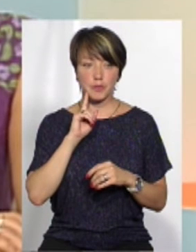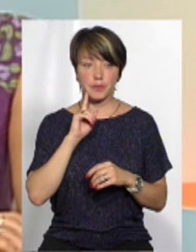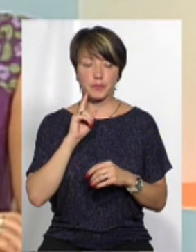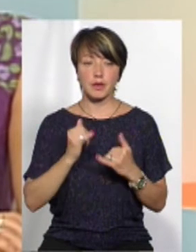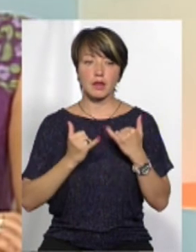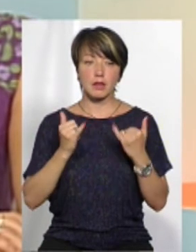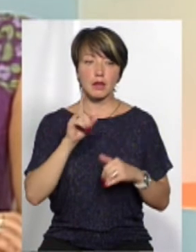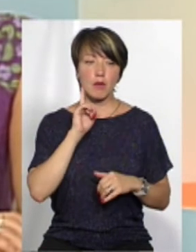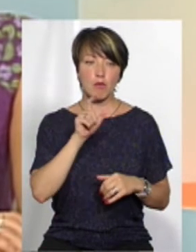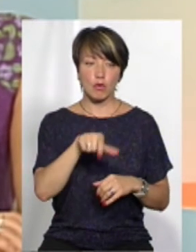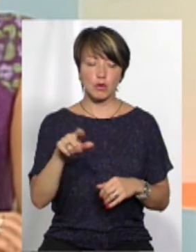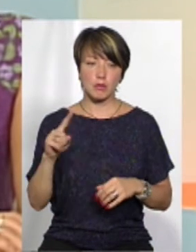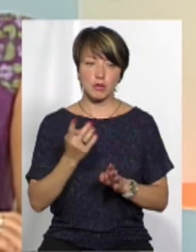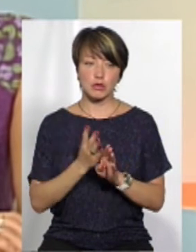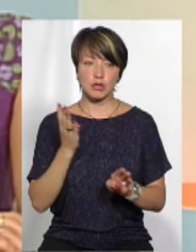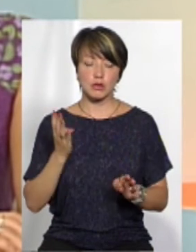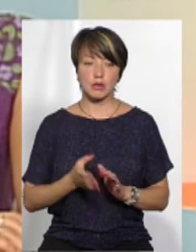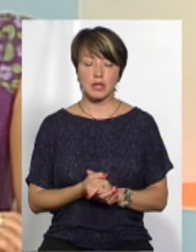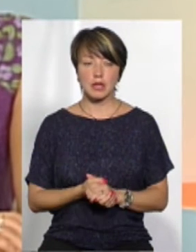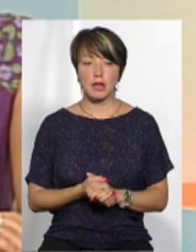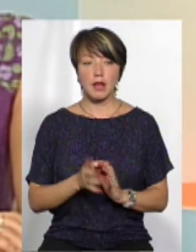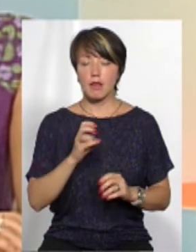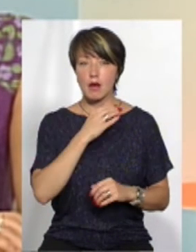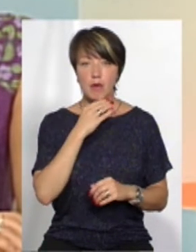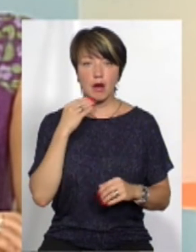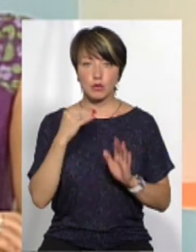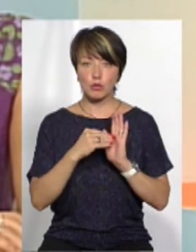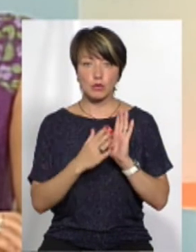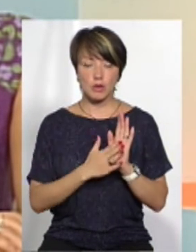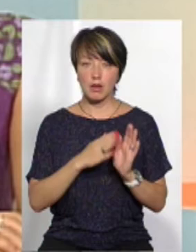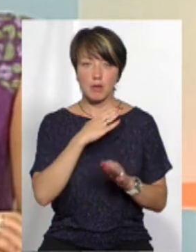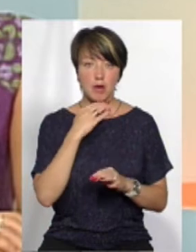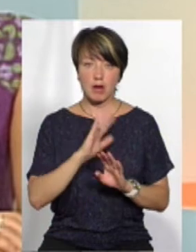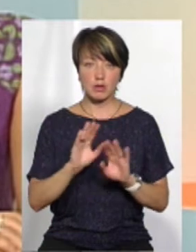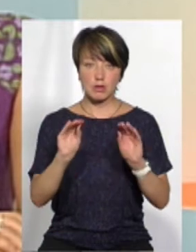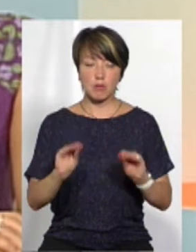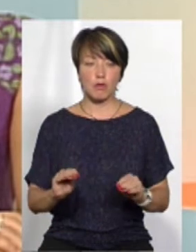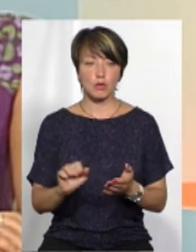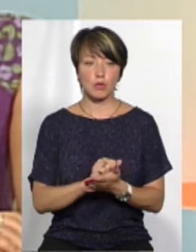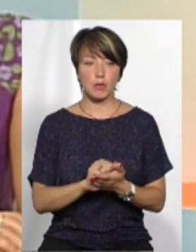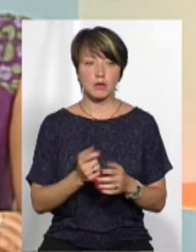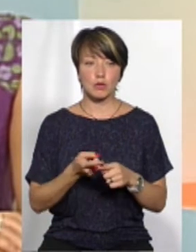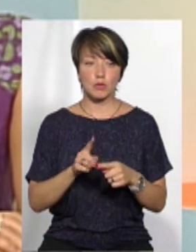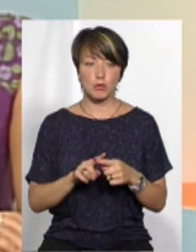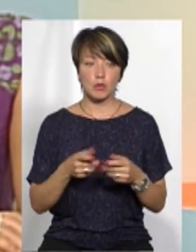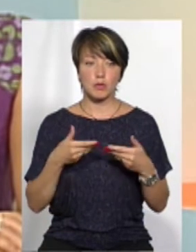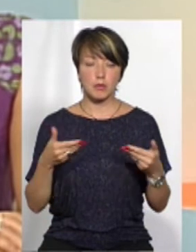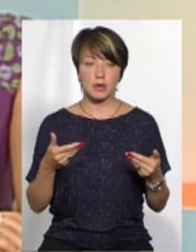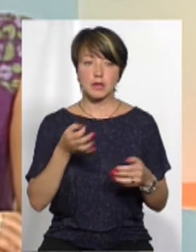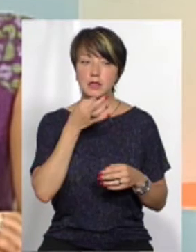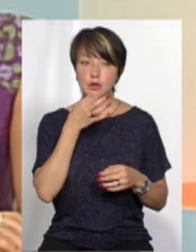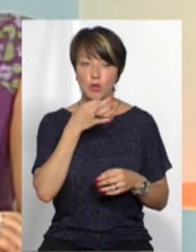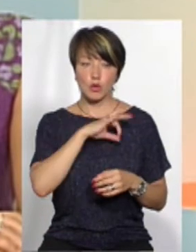для молоді, перш за все, тому що небагато там пунктів, небагато заповнювати бумаг, тому ми, в принципі,